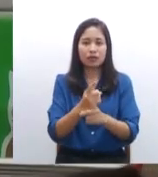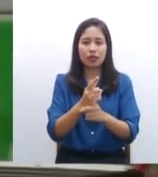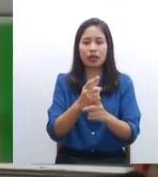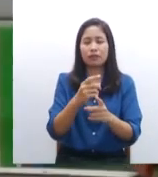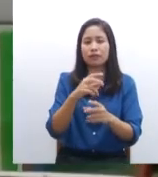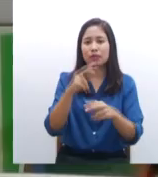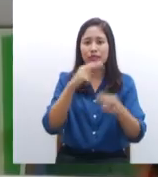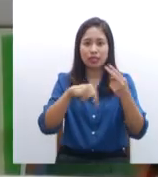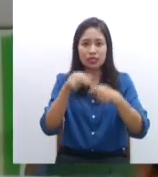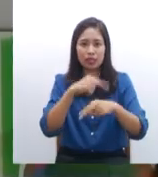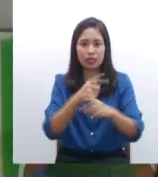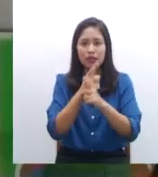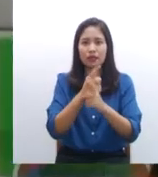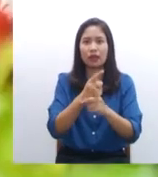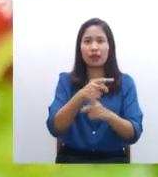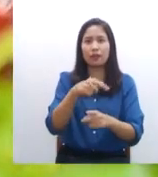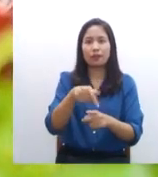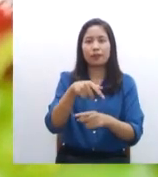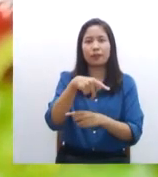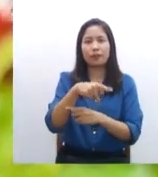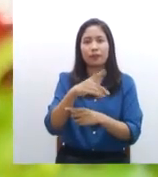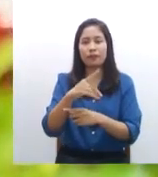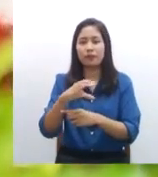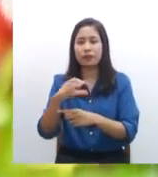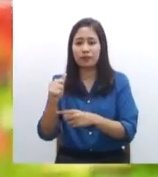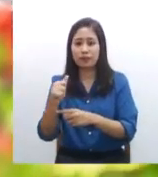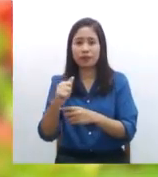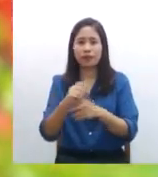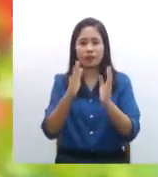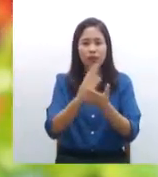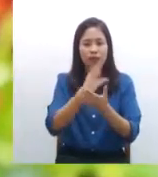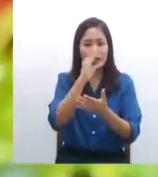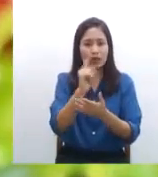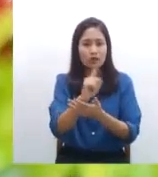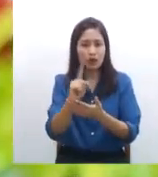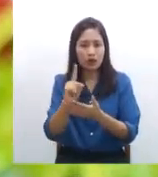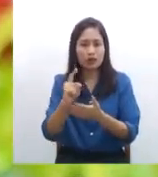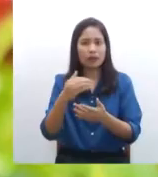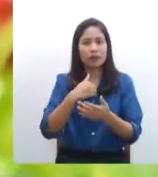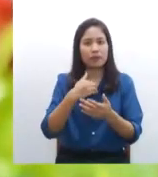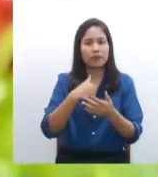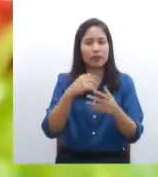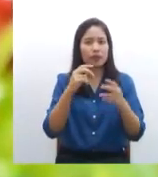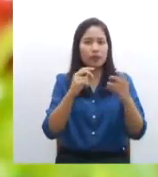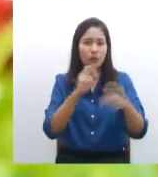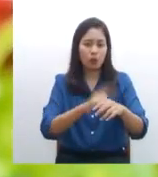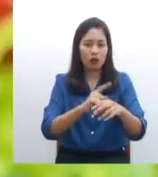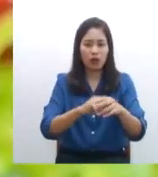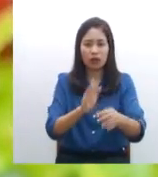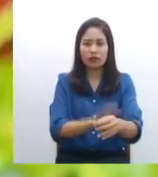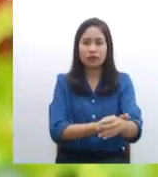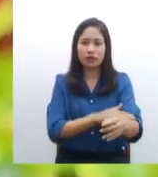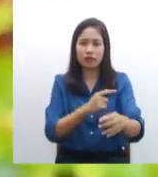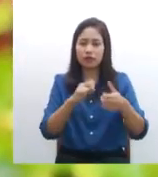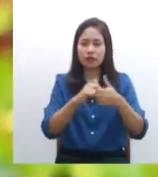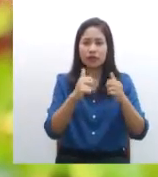เป็นเพียงผู้รับสารไฟเดียวเท่านั้นเมื่อมีประเด็นสงสัยหรือการโต้ตอบกลับก็ใช้เวลายาวนานและผู้นิ